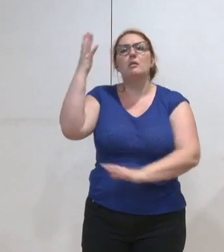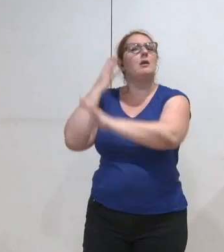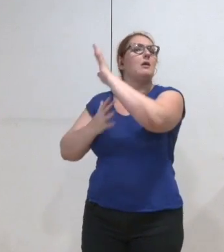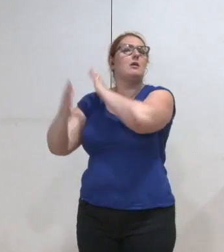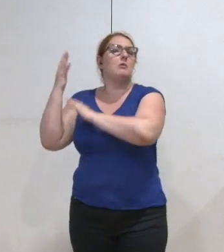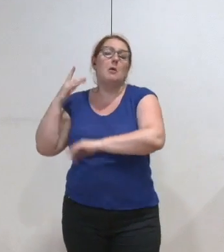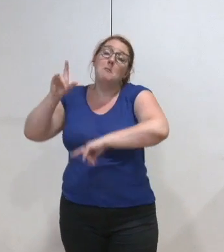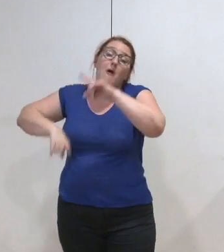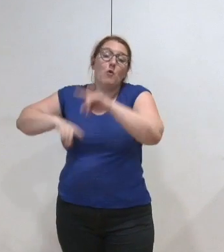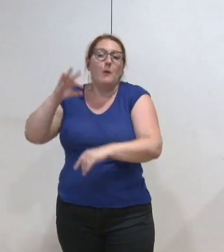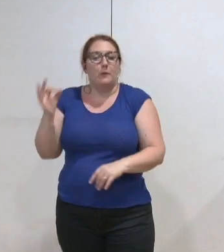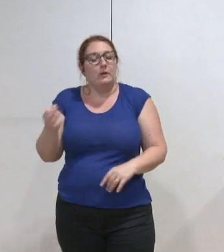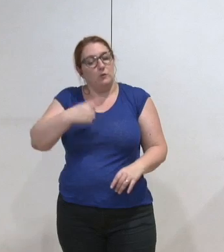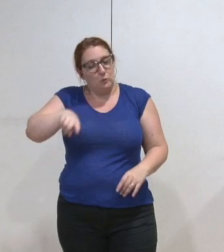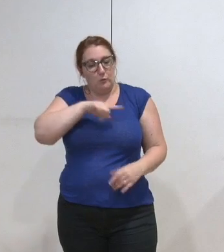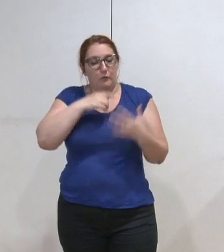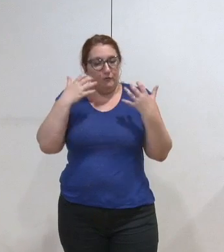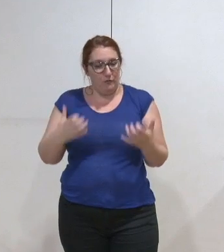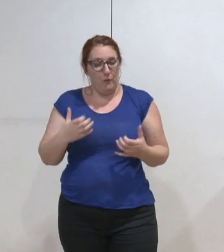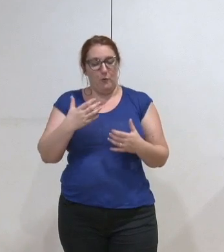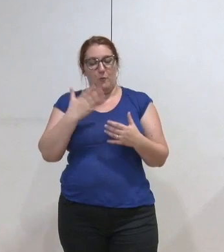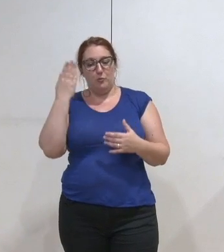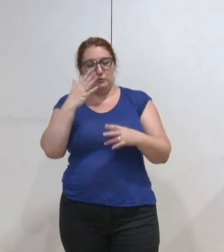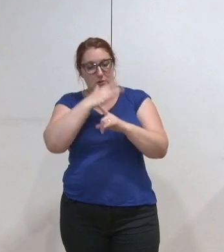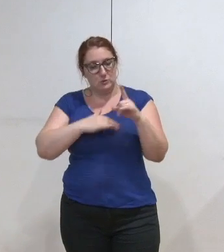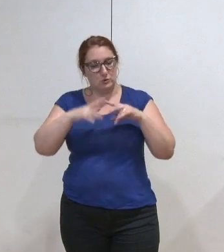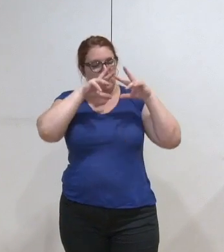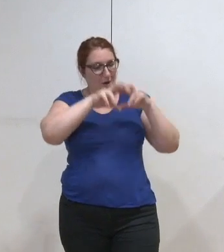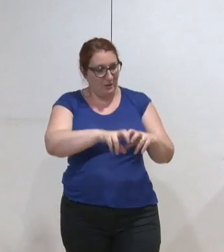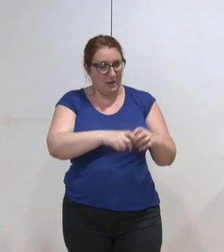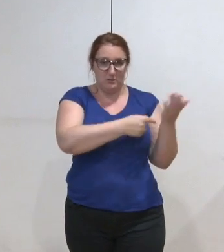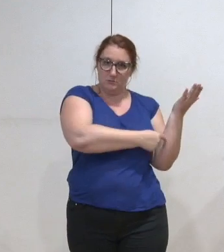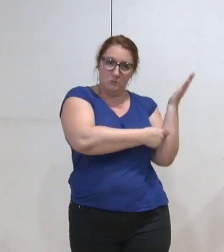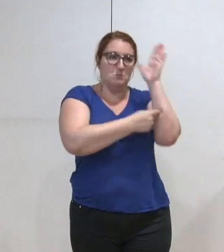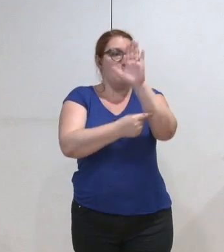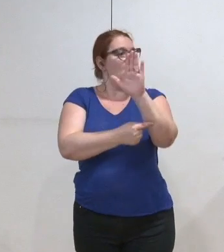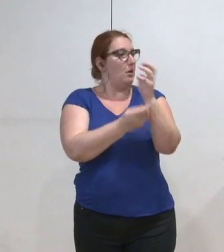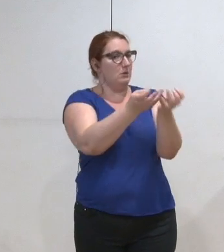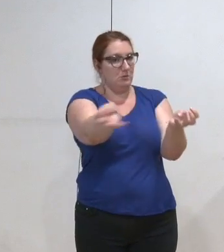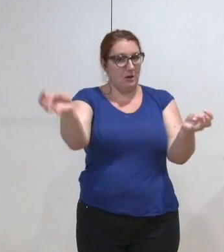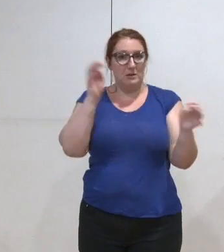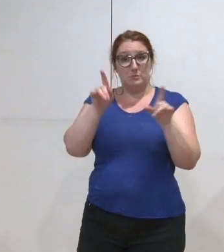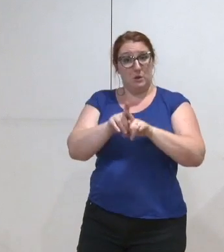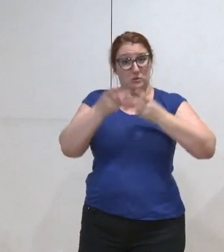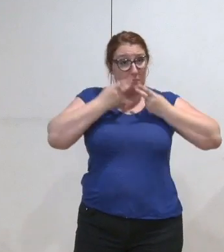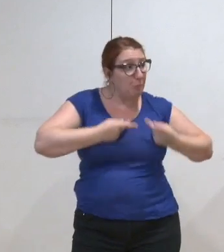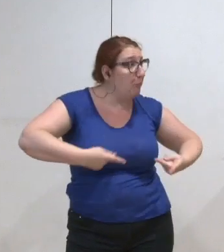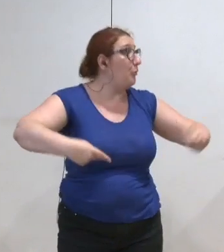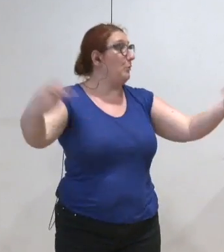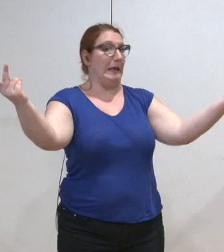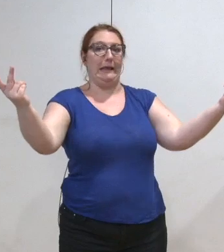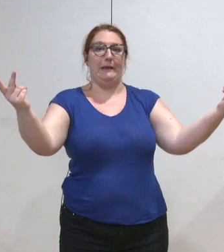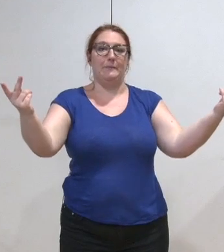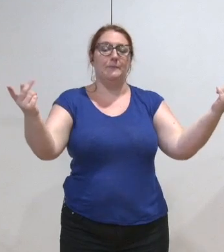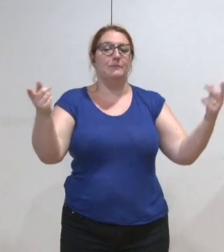de de porter cette analyse des besoins sociaux à la fois au sein de cette assemblée et sur la place publique c'est effectivement important